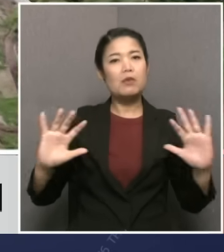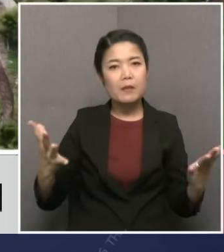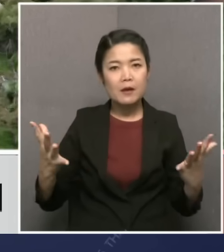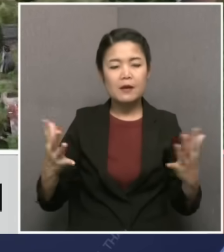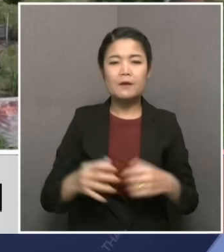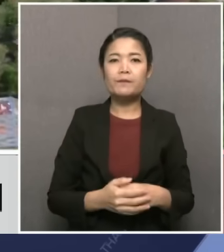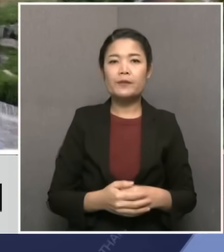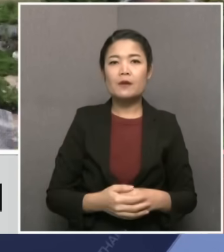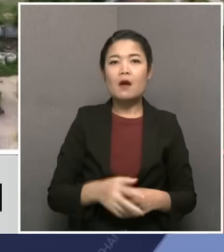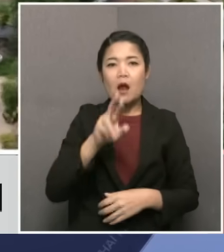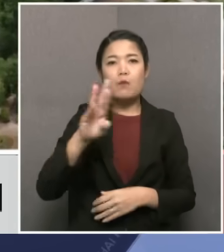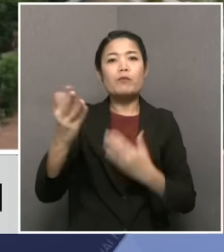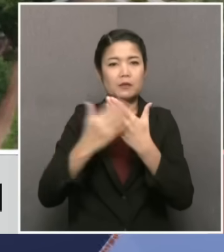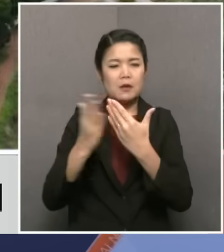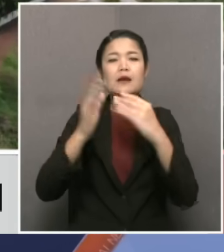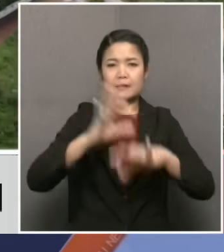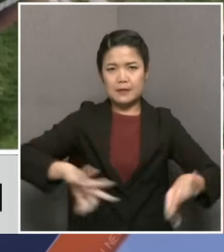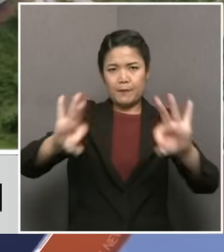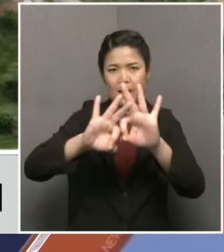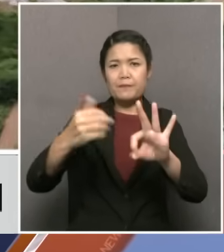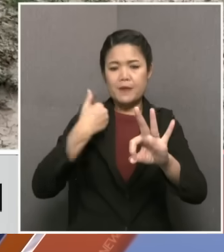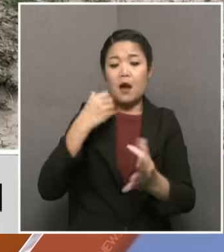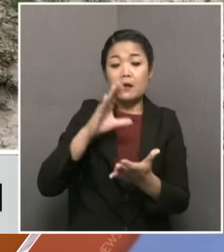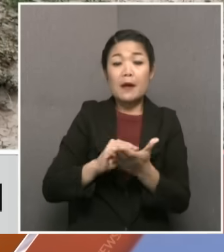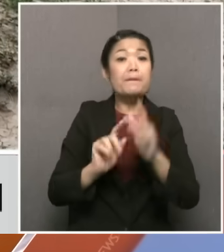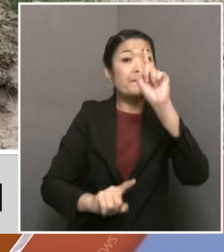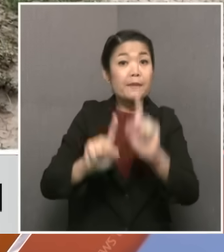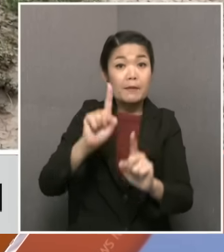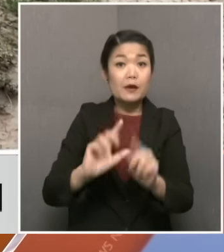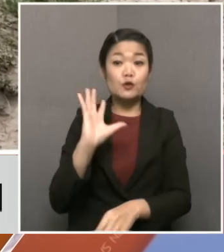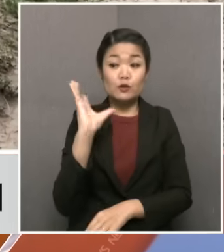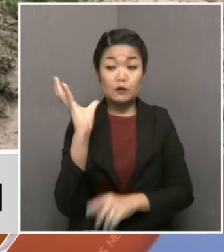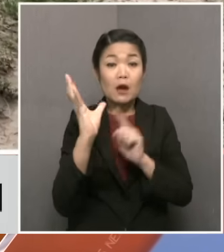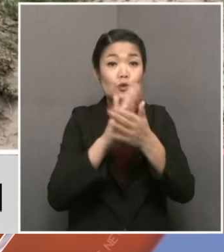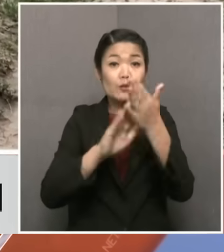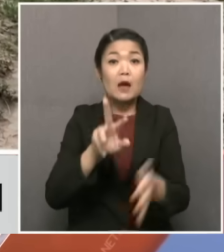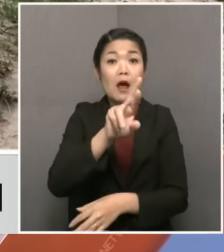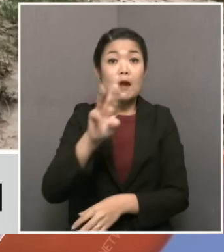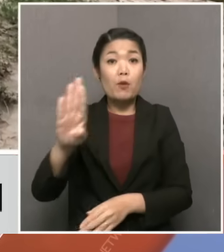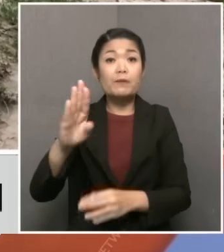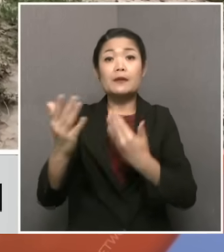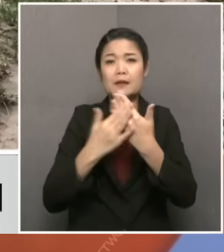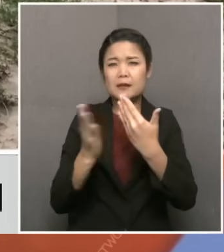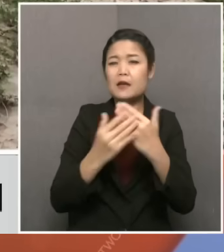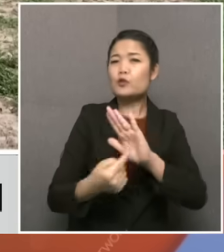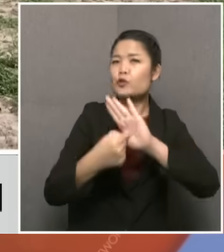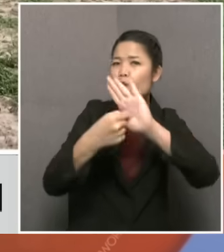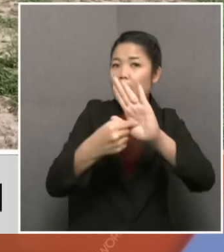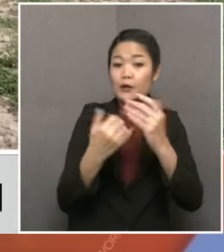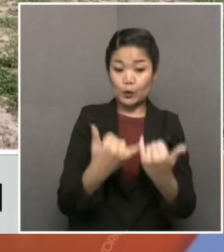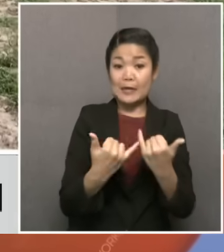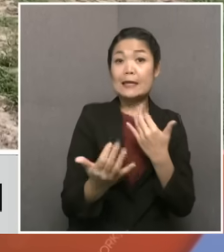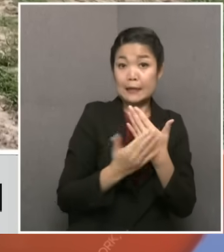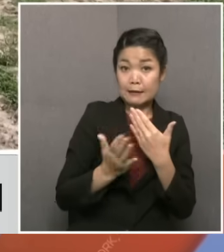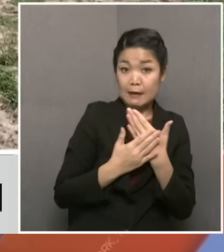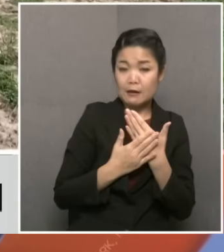ญนะครับเขามีการประเมินนะครับโดย IPCC บอกว่าระบบเตือนภัยเนี่ยถ้าท่านมีนะไม่ว่าจะเป็นระบบ now casting near